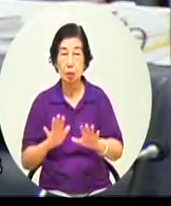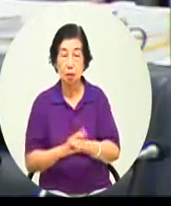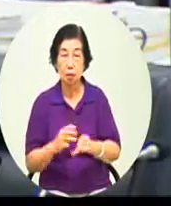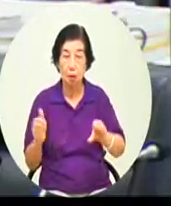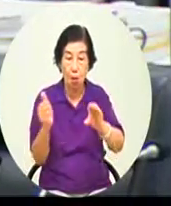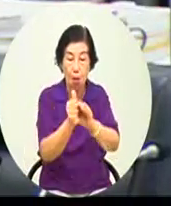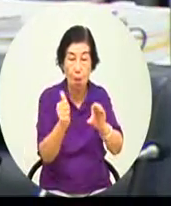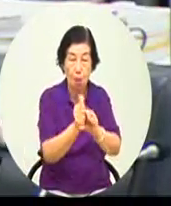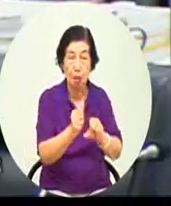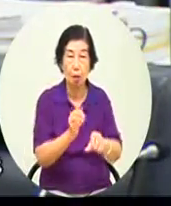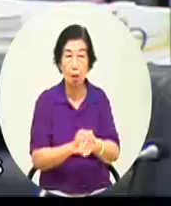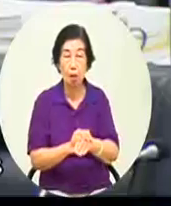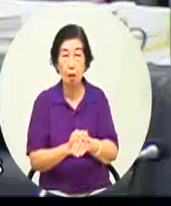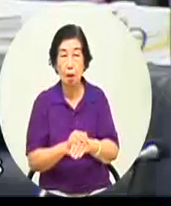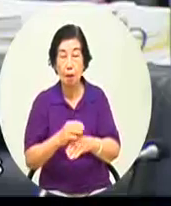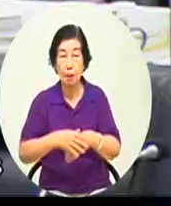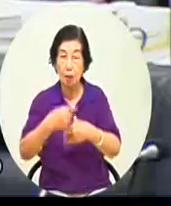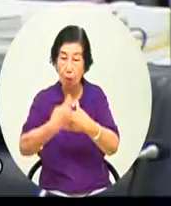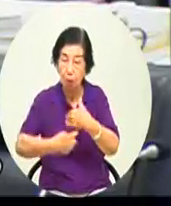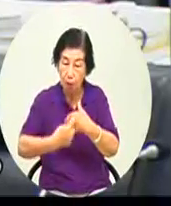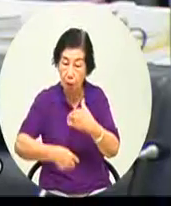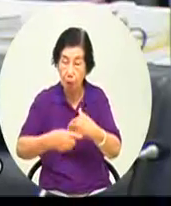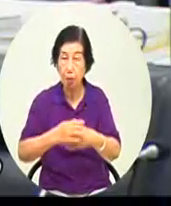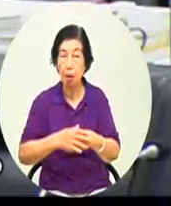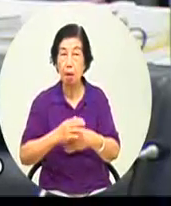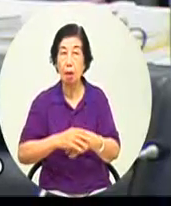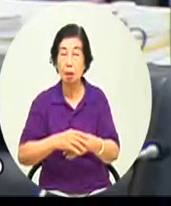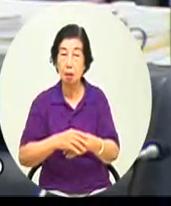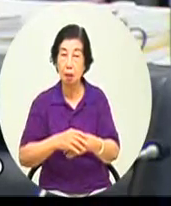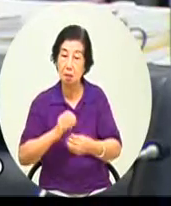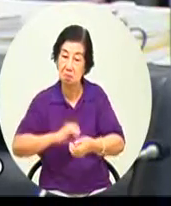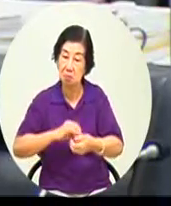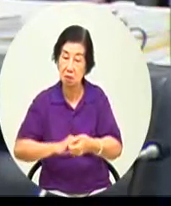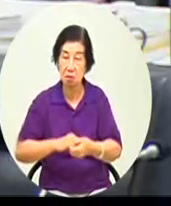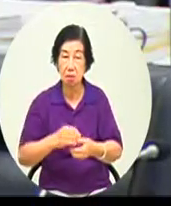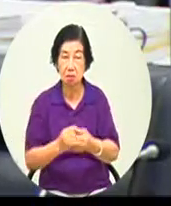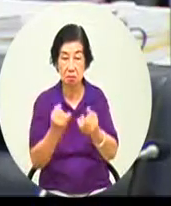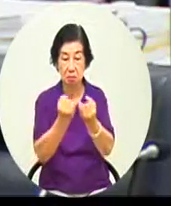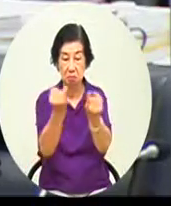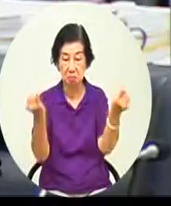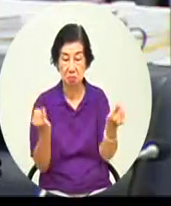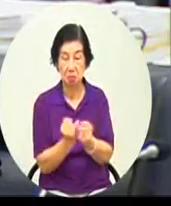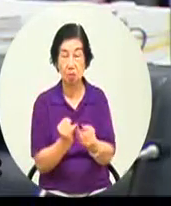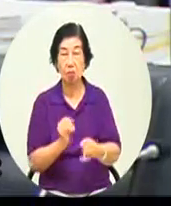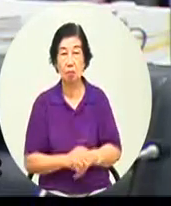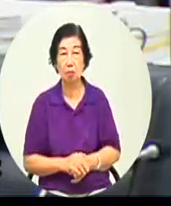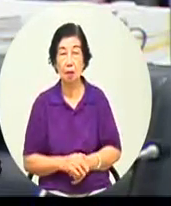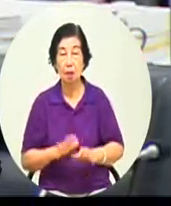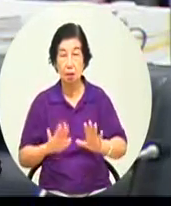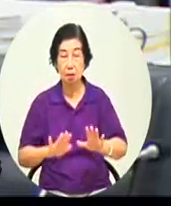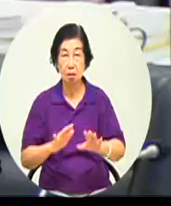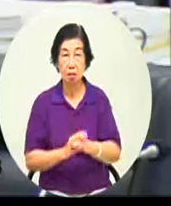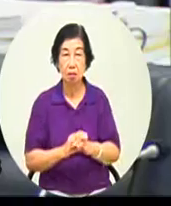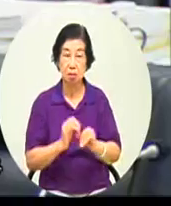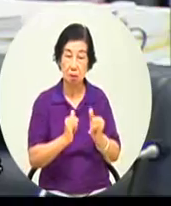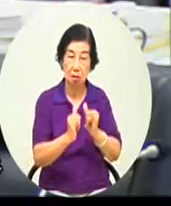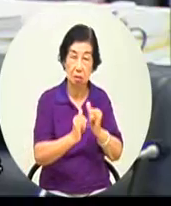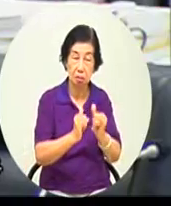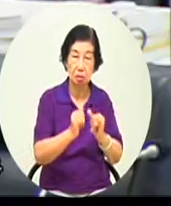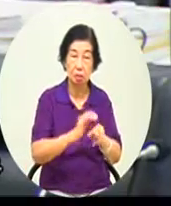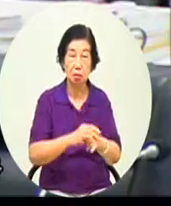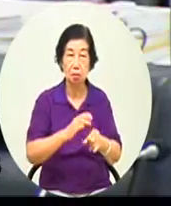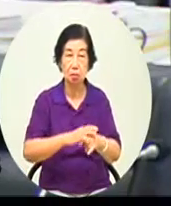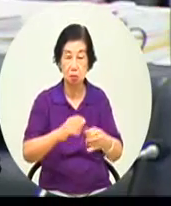受害者一定是女性吗？未必哦，局长。现在整个社会结构在翻转、大改